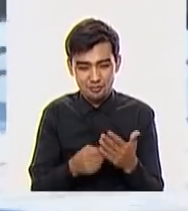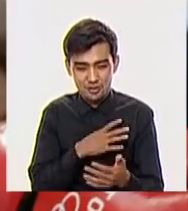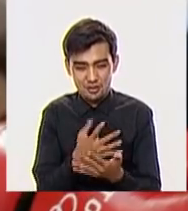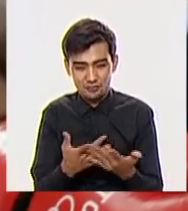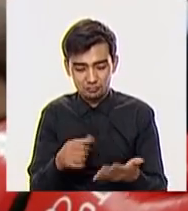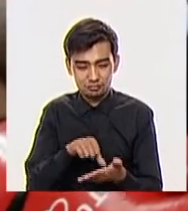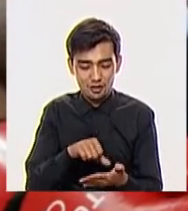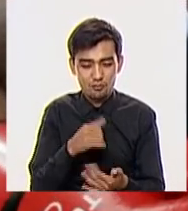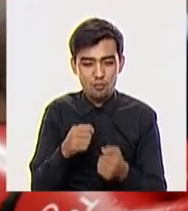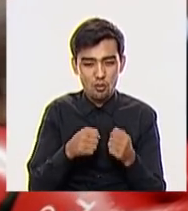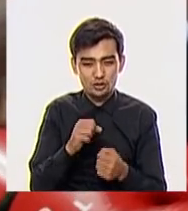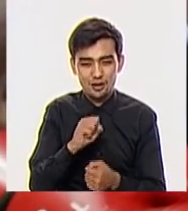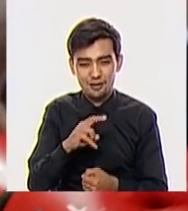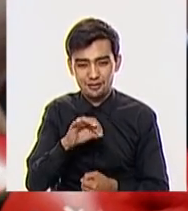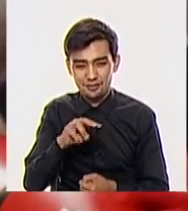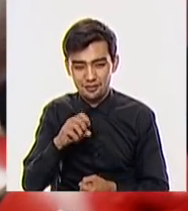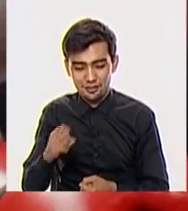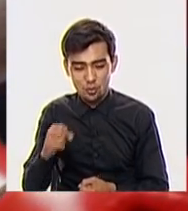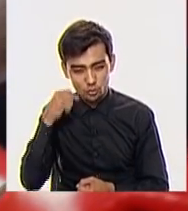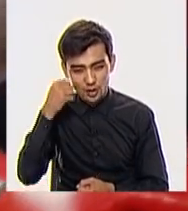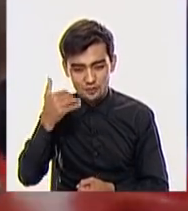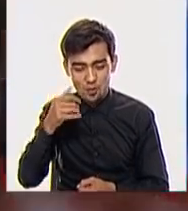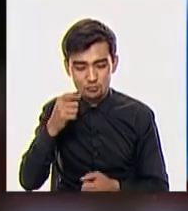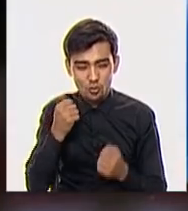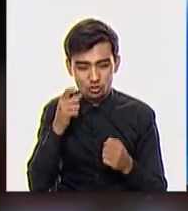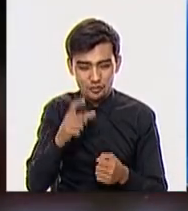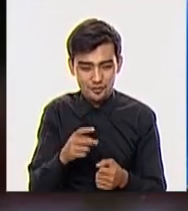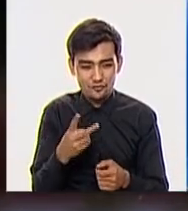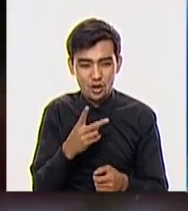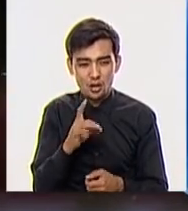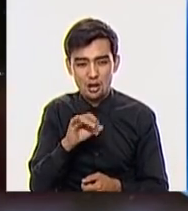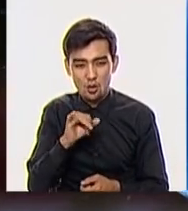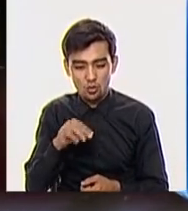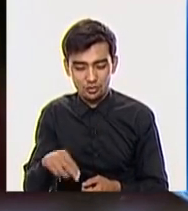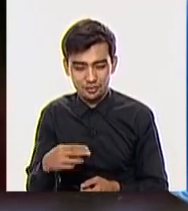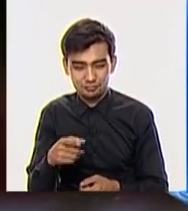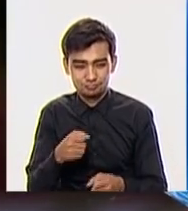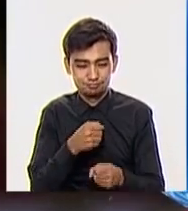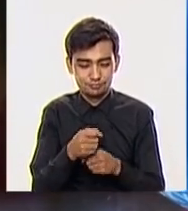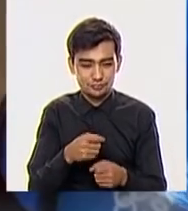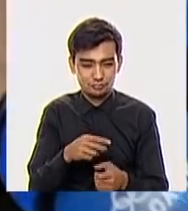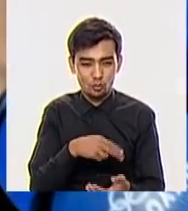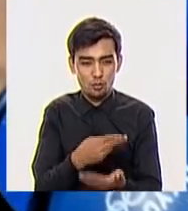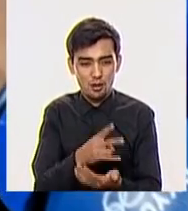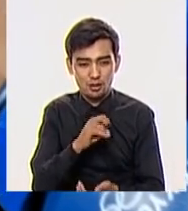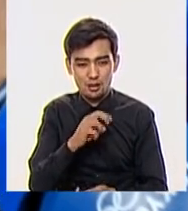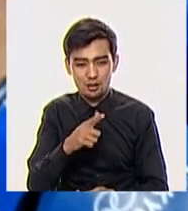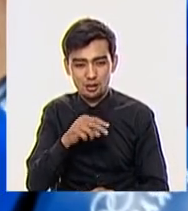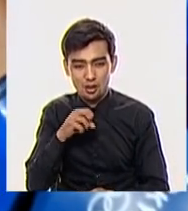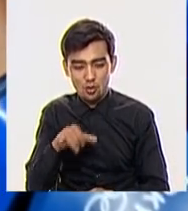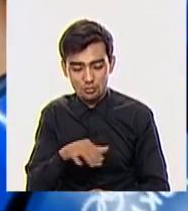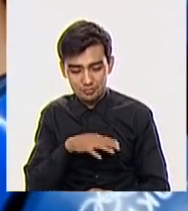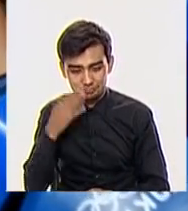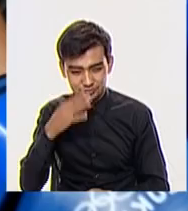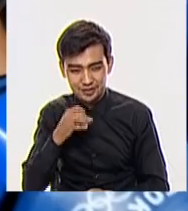атлетов. Боксер Абильхан Аманкул встретился с узбекским спортсменом. Во втором раунде наш боксер отправил соперника в нокдаун и по итогам